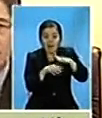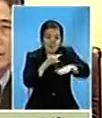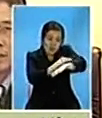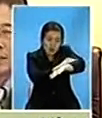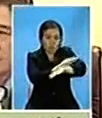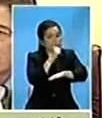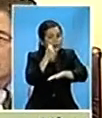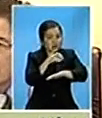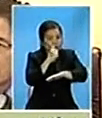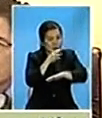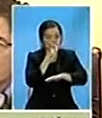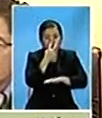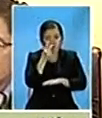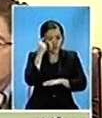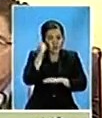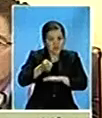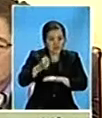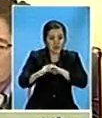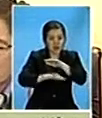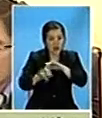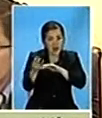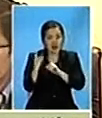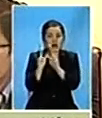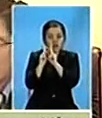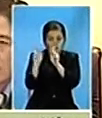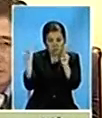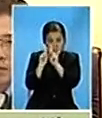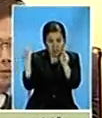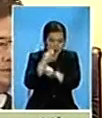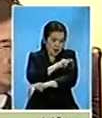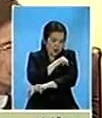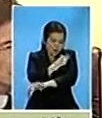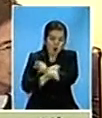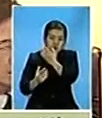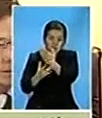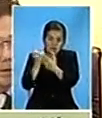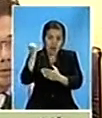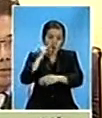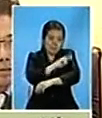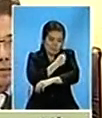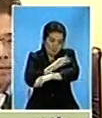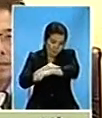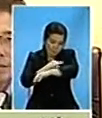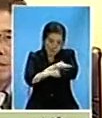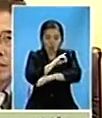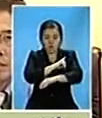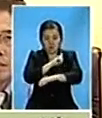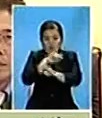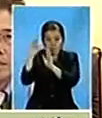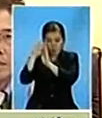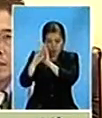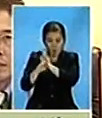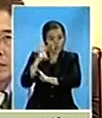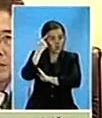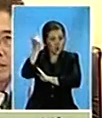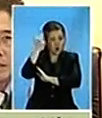นี้เราก็ไม่รู้จริงเท็จยังไงเพราะงั้นจะต้องคณะกรรมการการแพทย์สภาการแพทย์แผนไทยนี่ต้องเป็นคนกำหนดเพราะเป็นผู้รู้ทั้